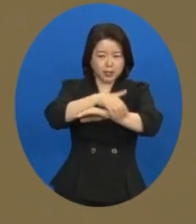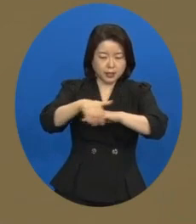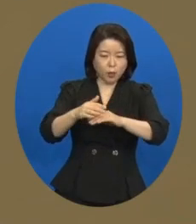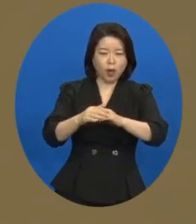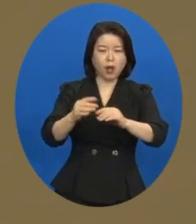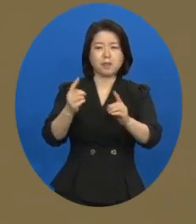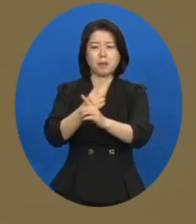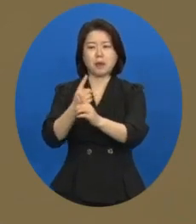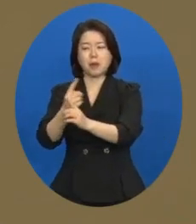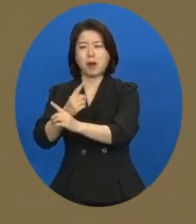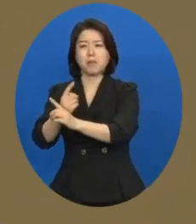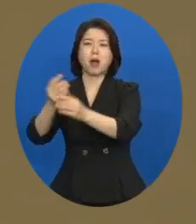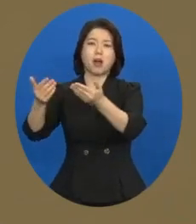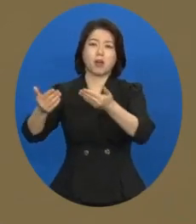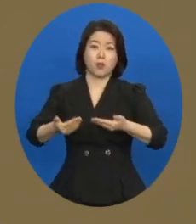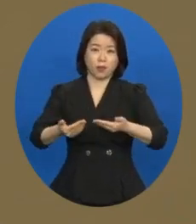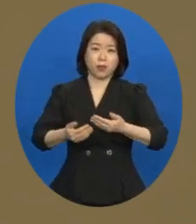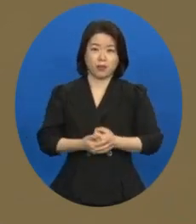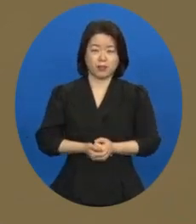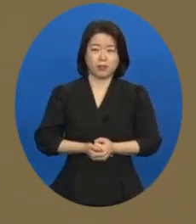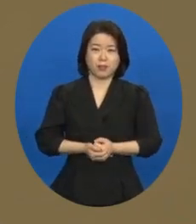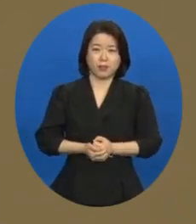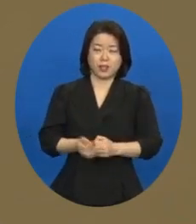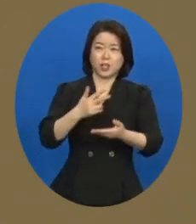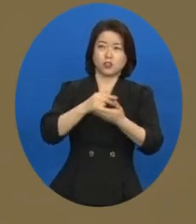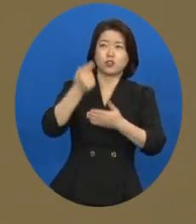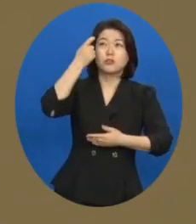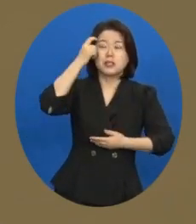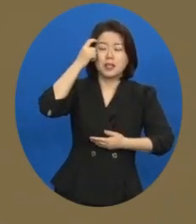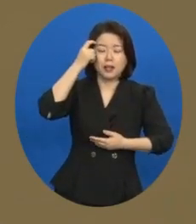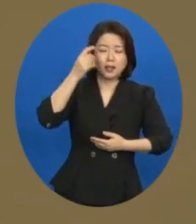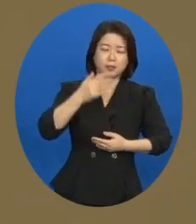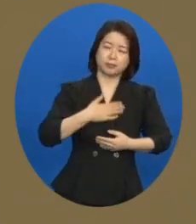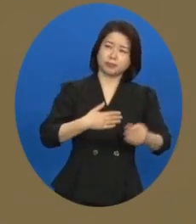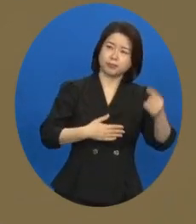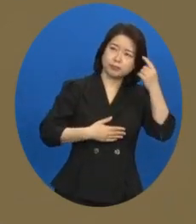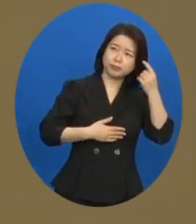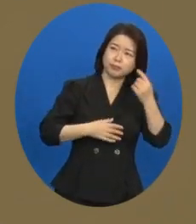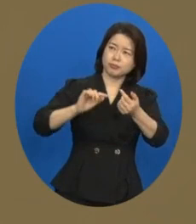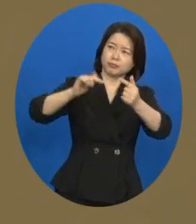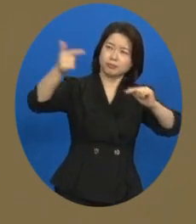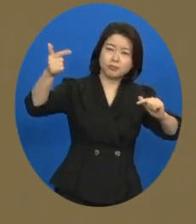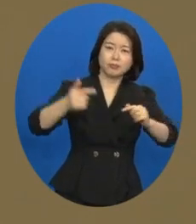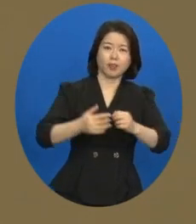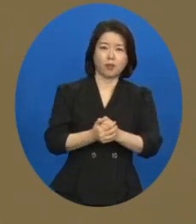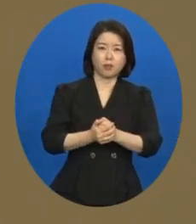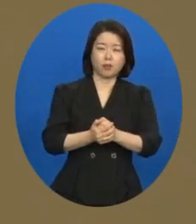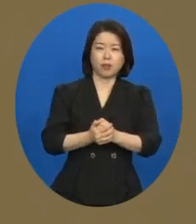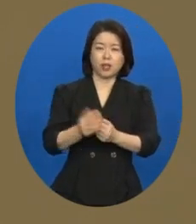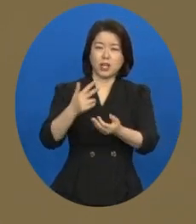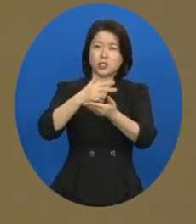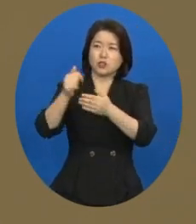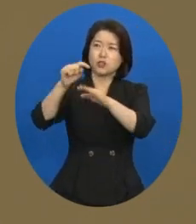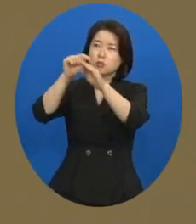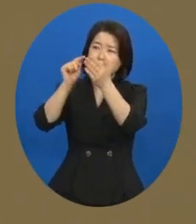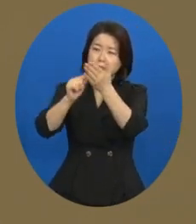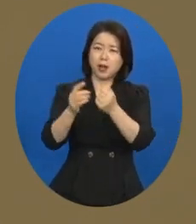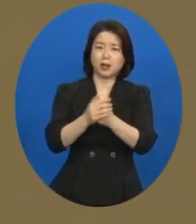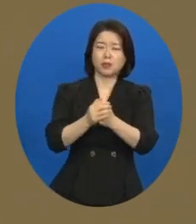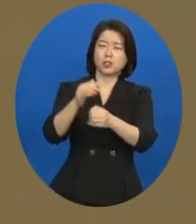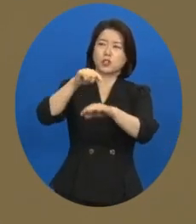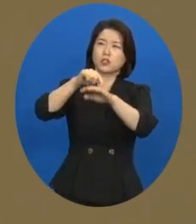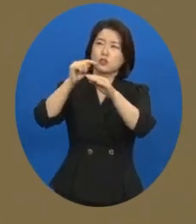고치게 하셨어요. 주님의 생각은 제 생각과 너무 많이 달랐고 주님의 마음,